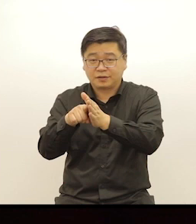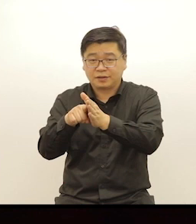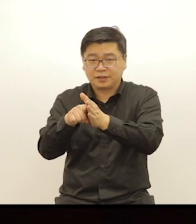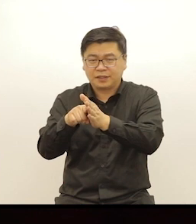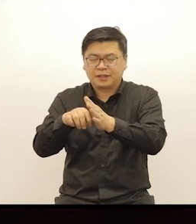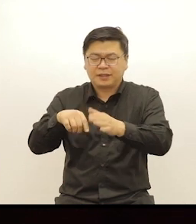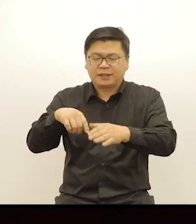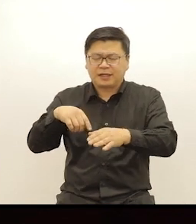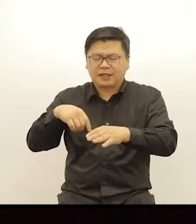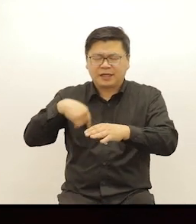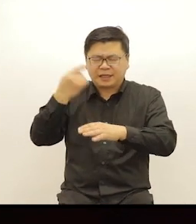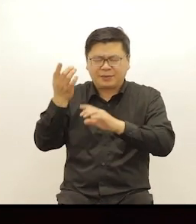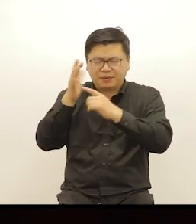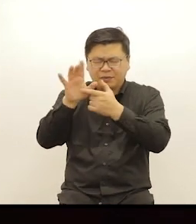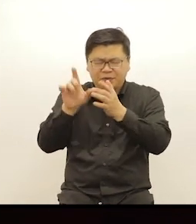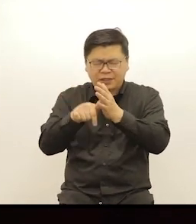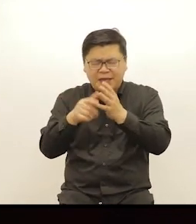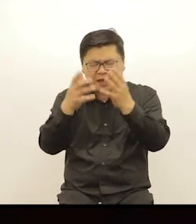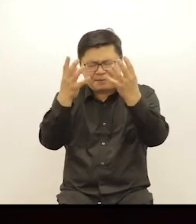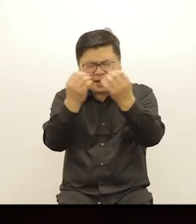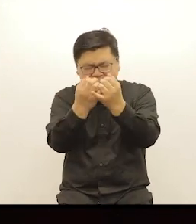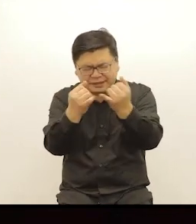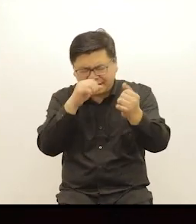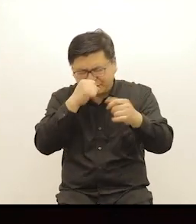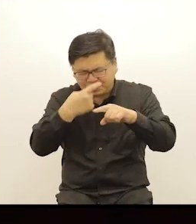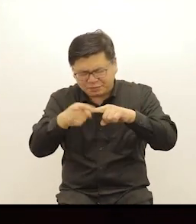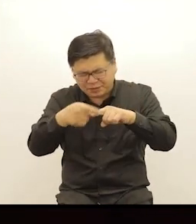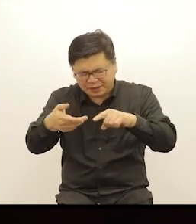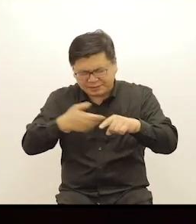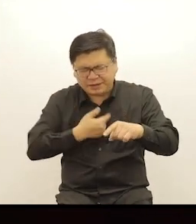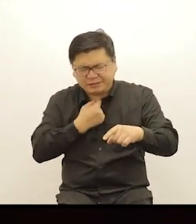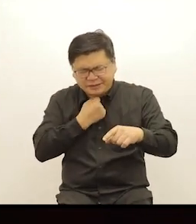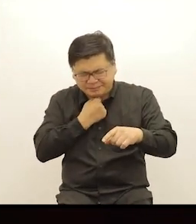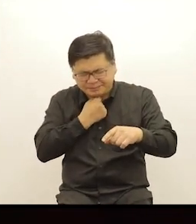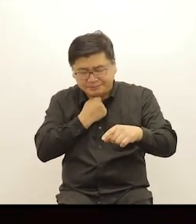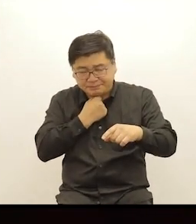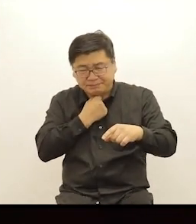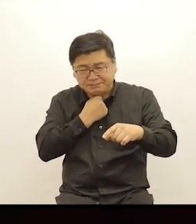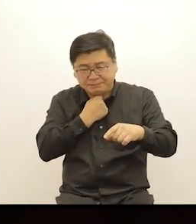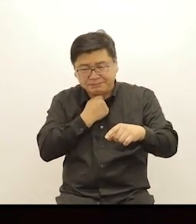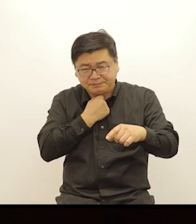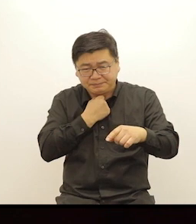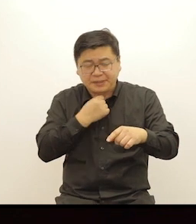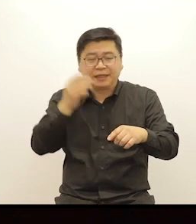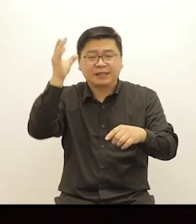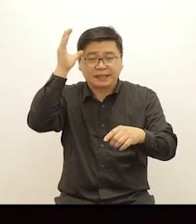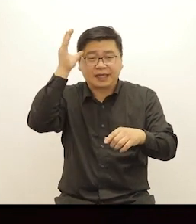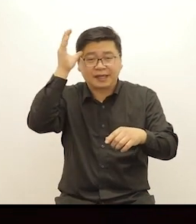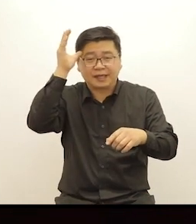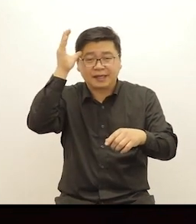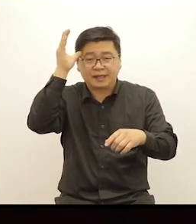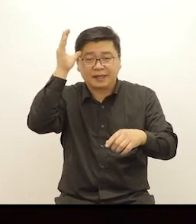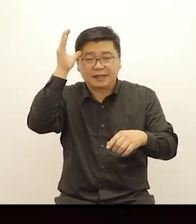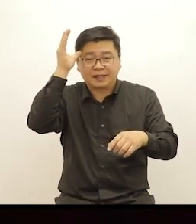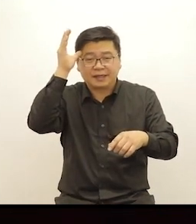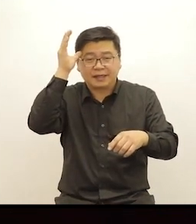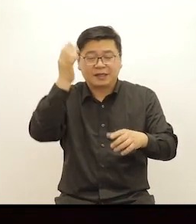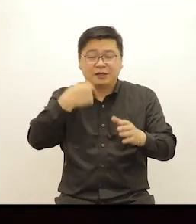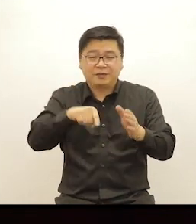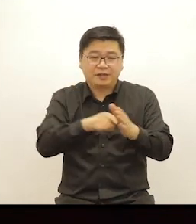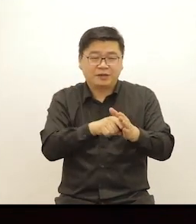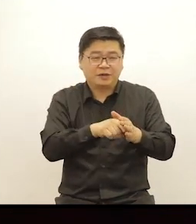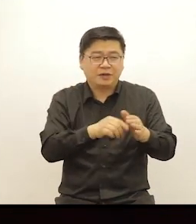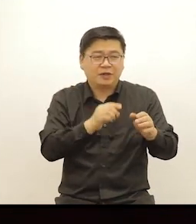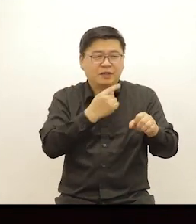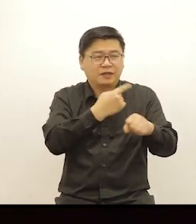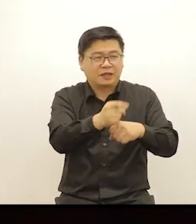다음에는 또 얼마나 많은 사람들로부터 좋은 평을 받을 수 있을까 네. 그 기대를 가지고